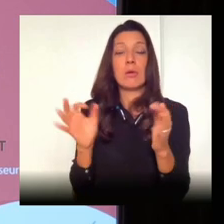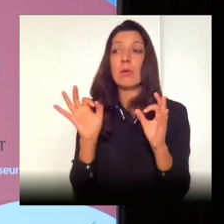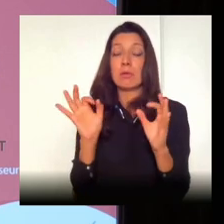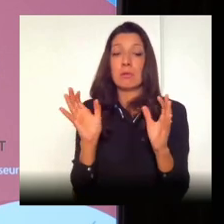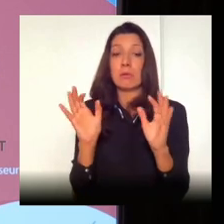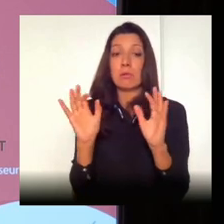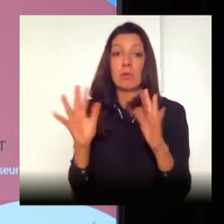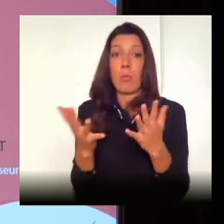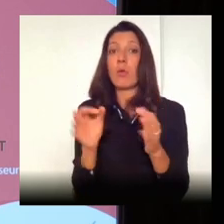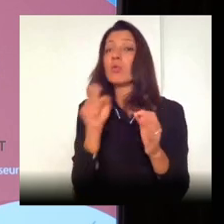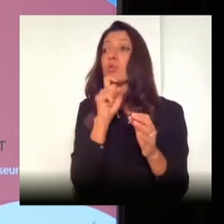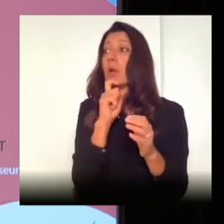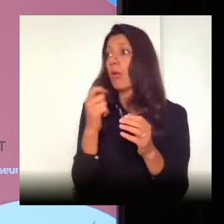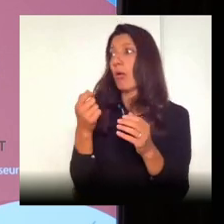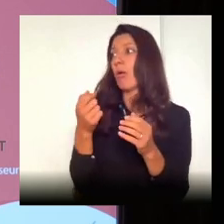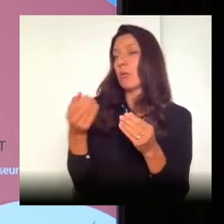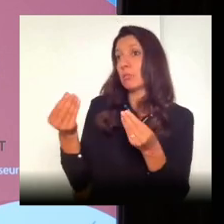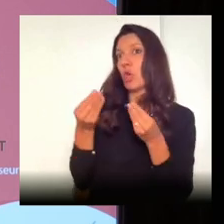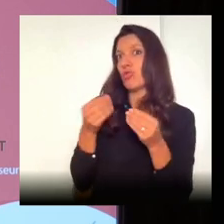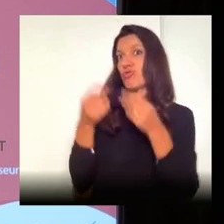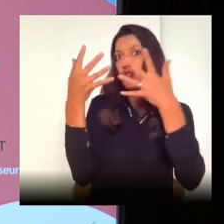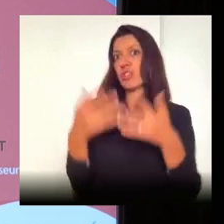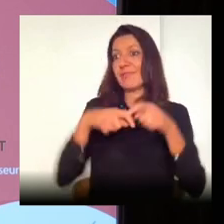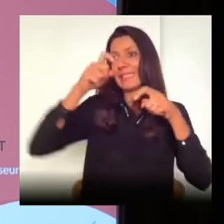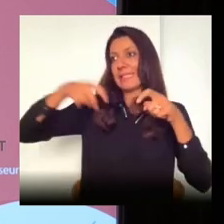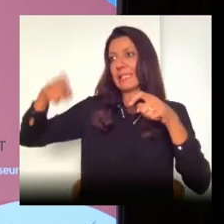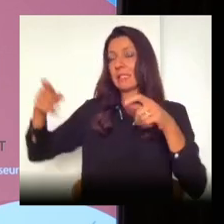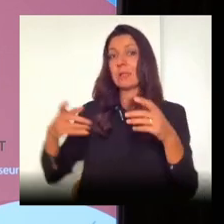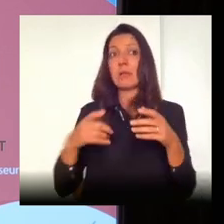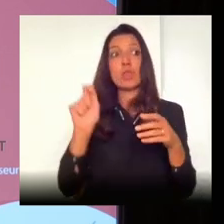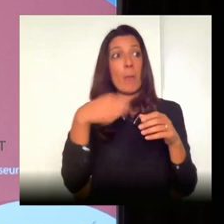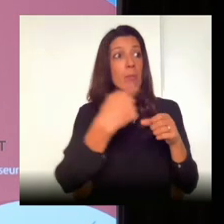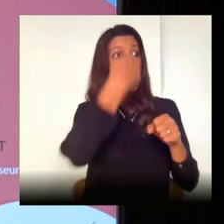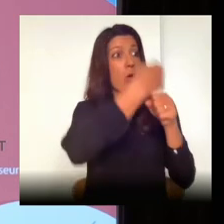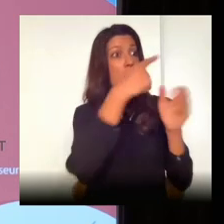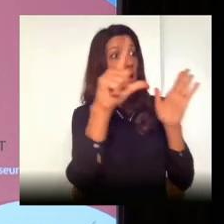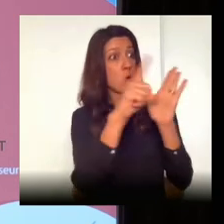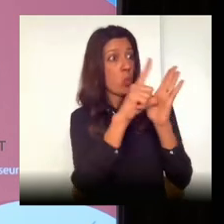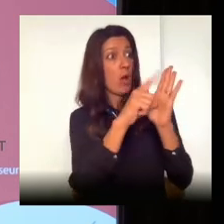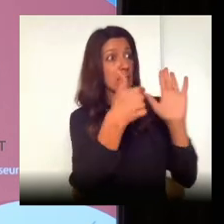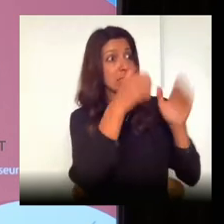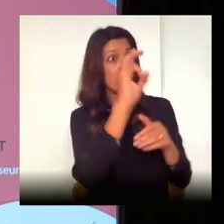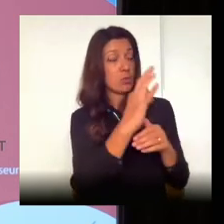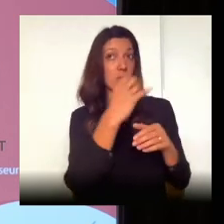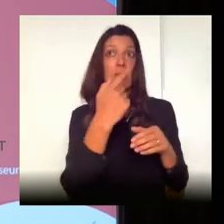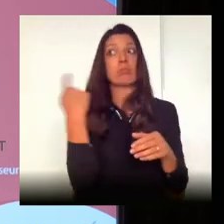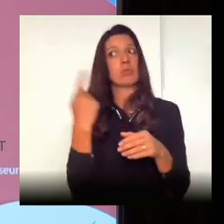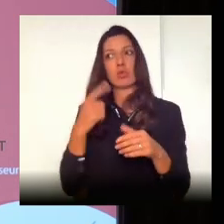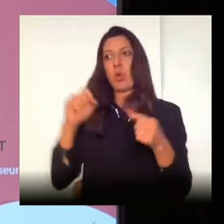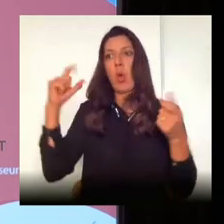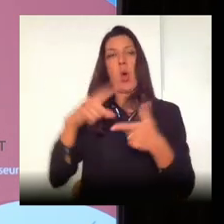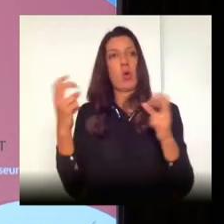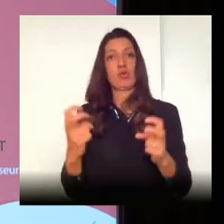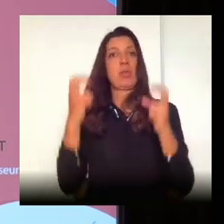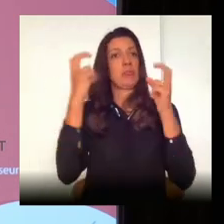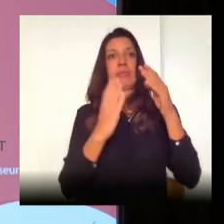à nos chiffres de. Alors, ce sont des statistiques, mais qui sont effectivement supérieures aux obligations légales. Hein. On est chaque année à largement plus de 7%